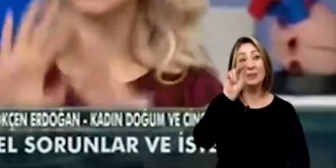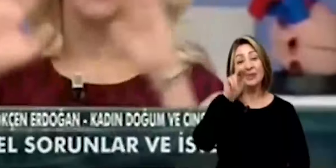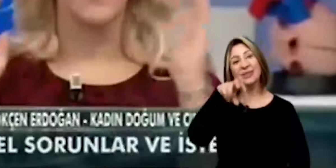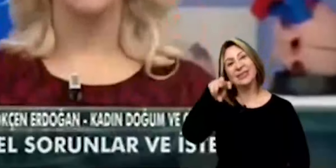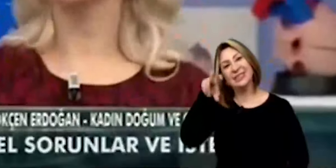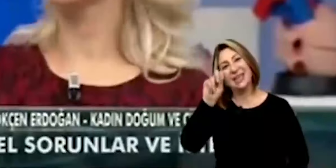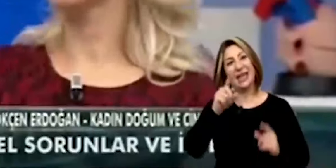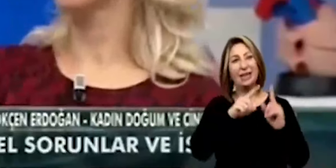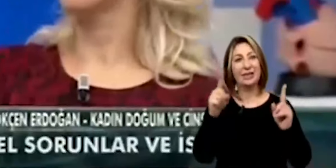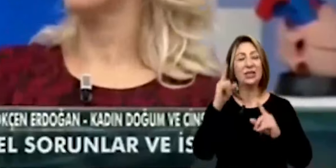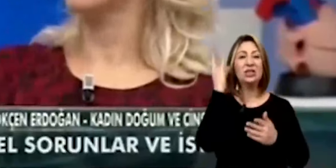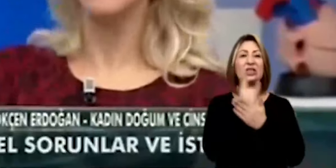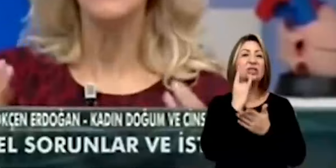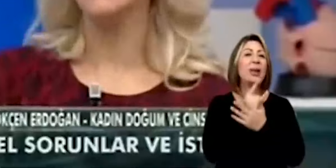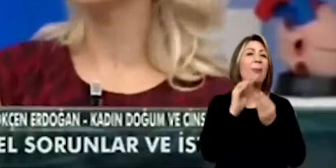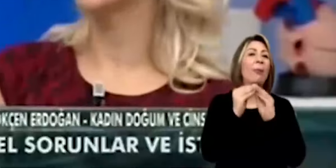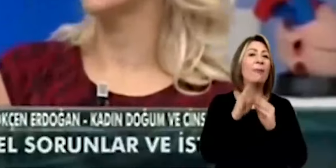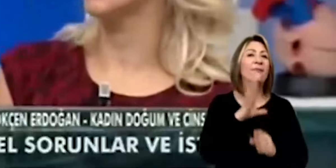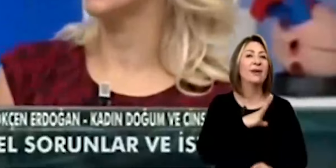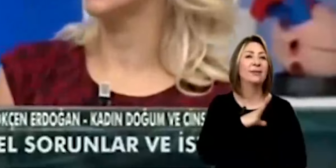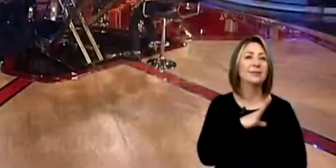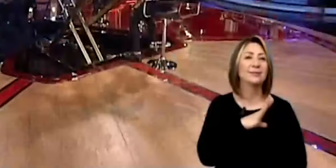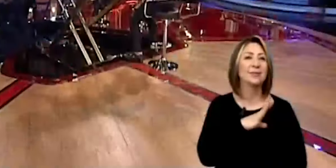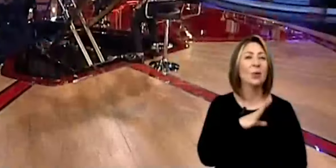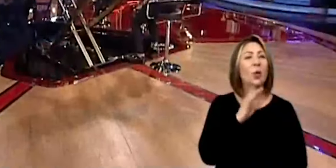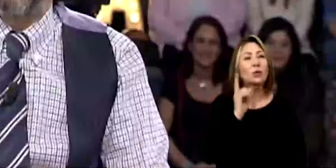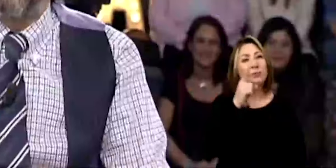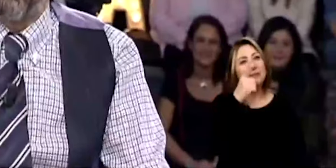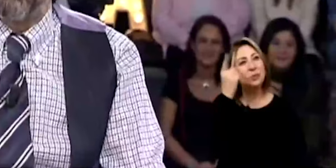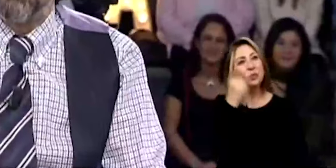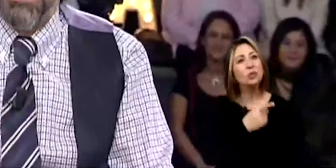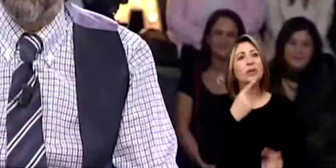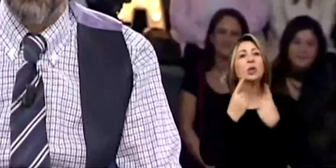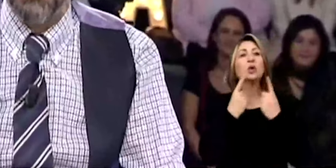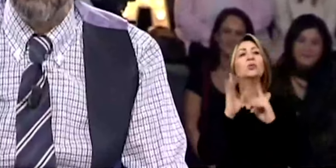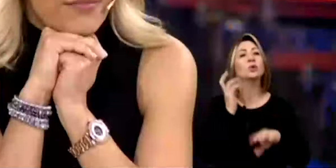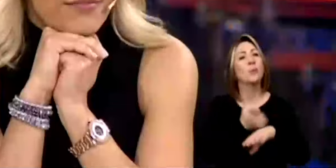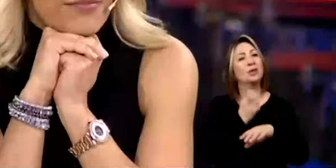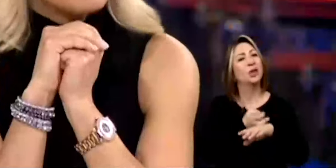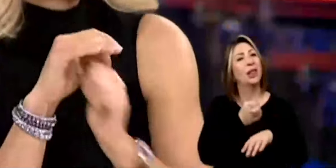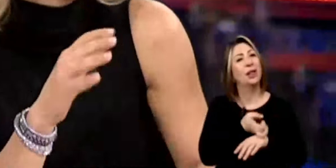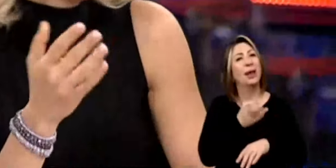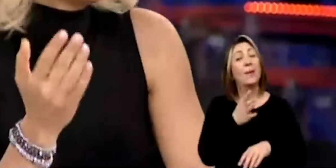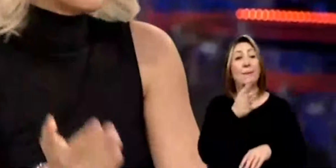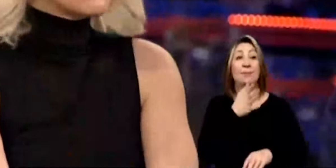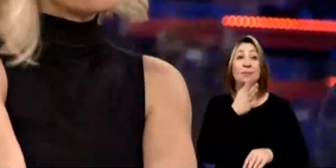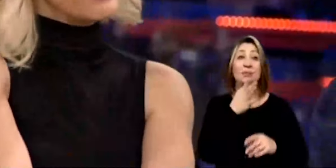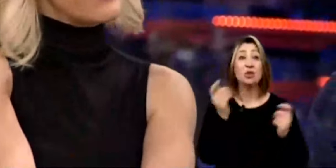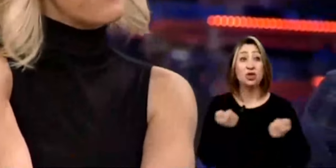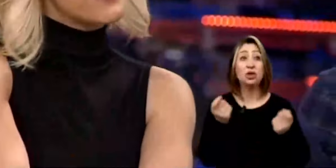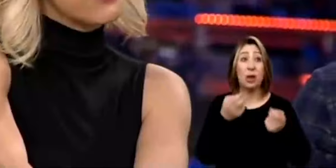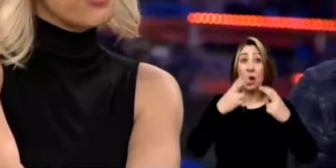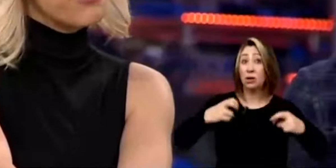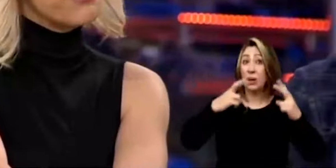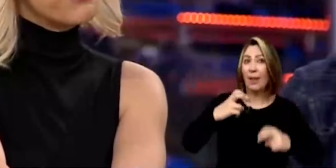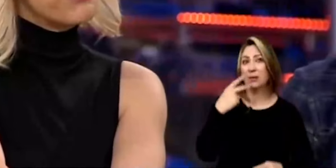70'lerde 80'lerde cinsel problem var. Hele de cinseliz. Hocam siz yüzdesiz konuşmuyorsunuz maşallah. Bilimsel